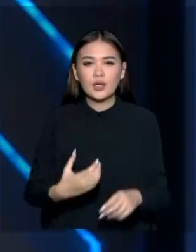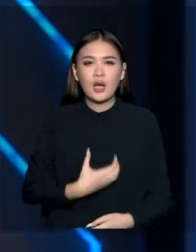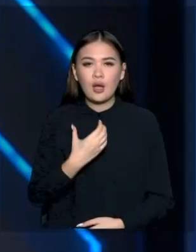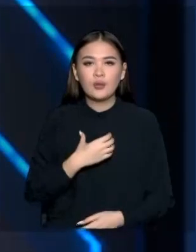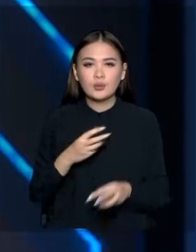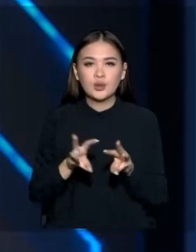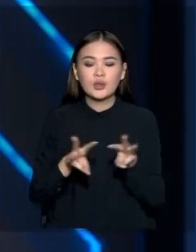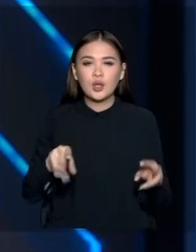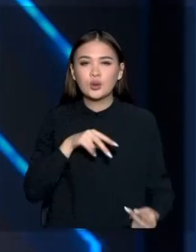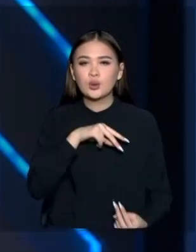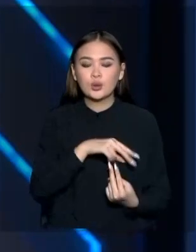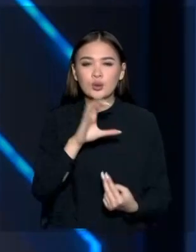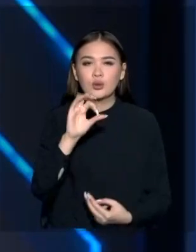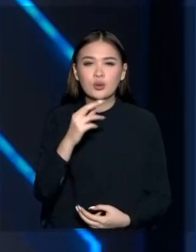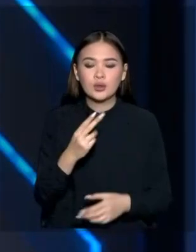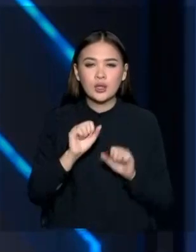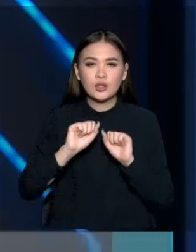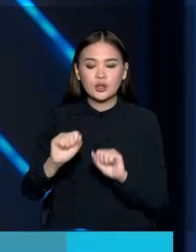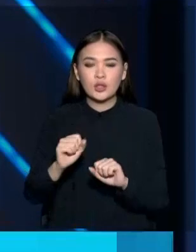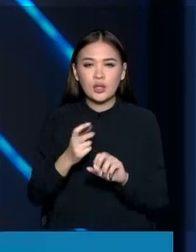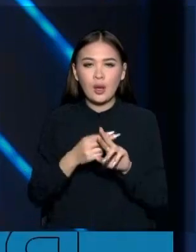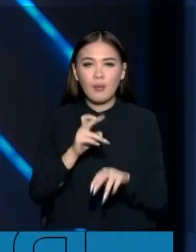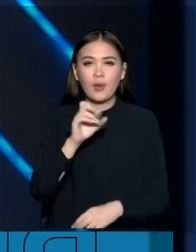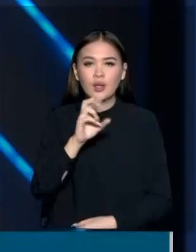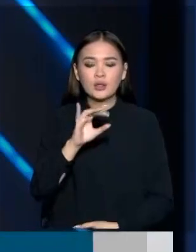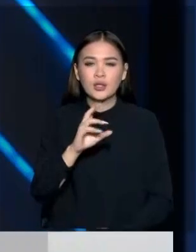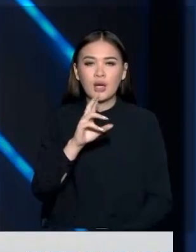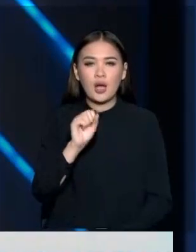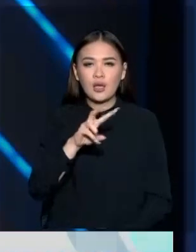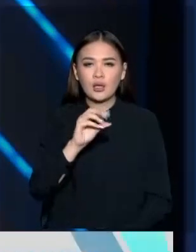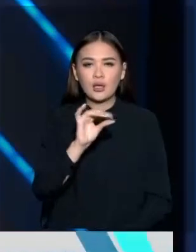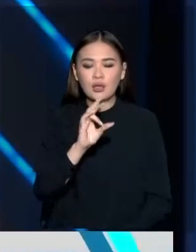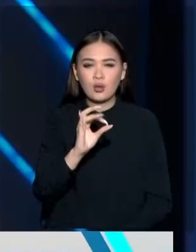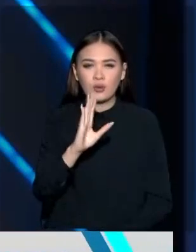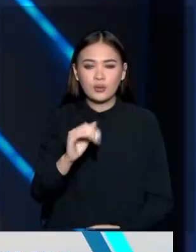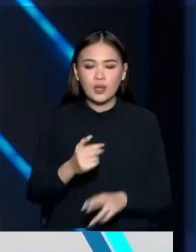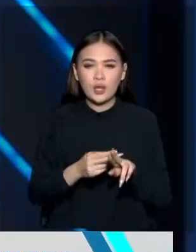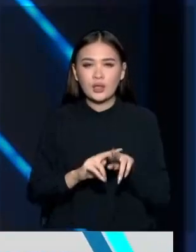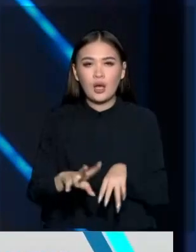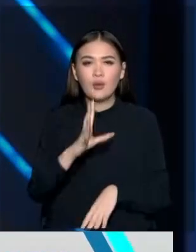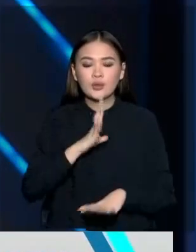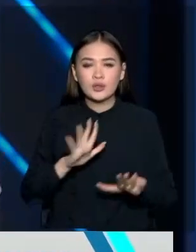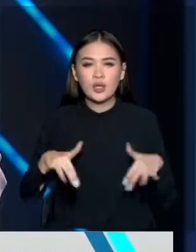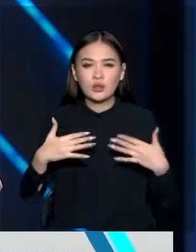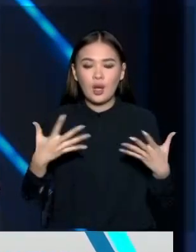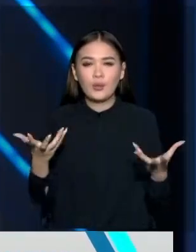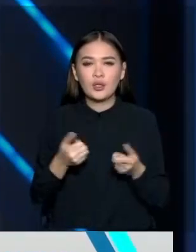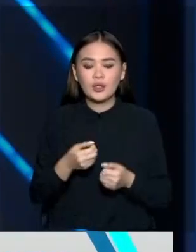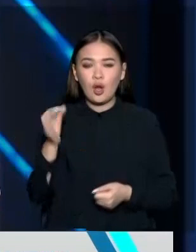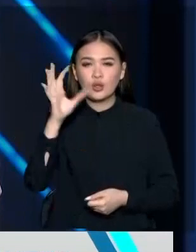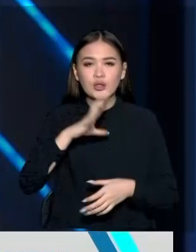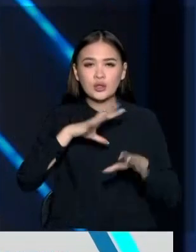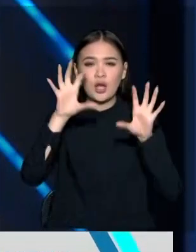Министерства труда и социальной защиты населения Бархат калекеновая бахает Здравствуйте До принятия этого